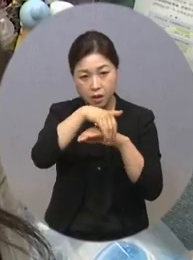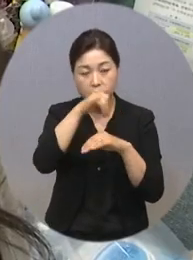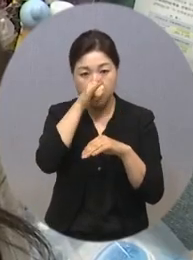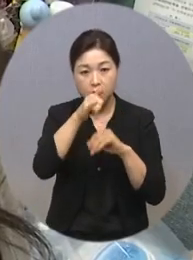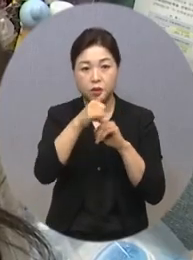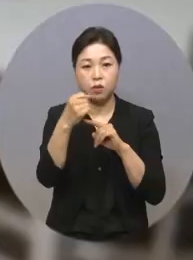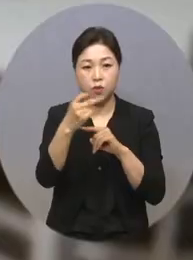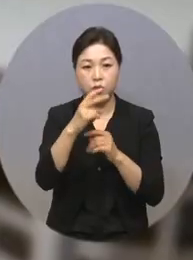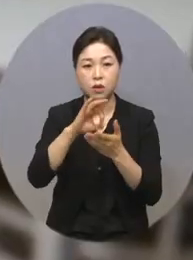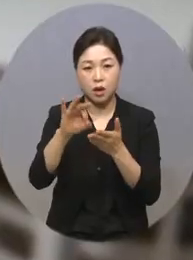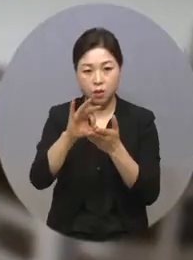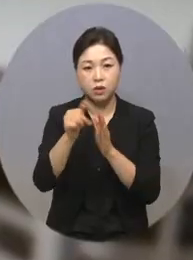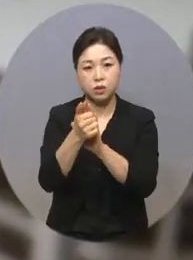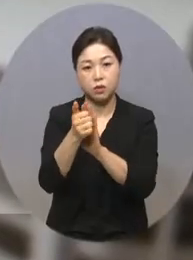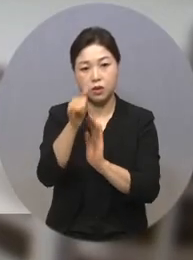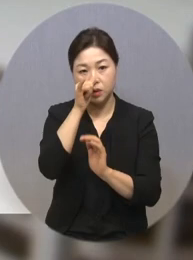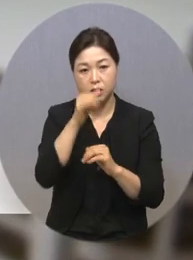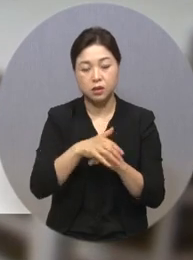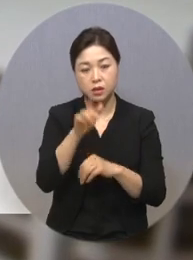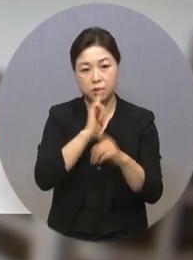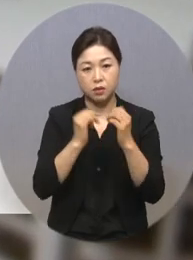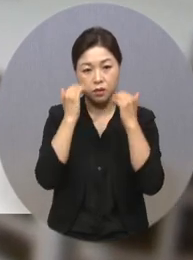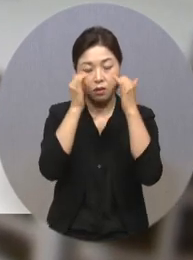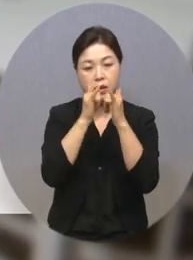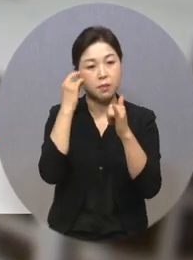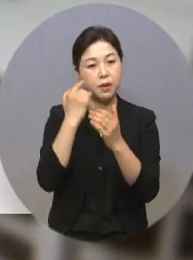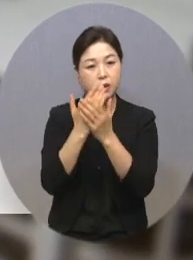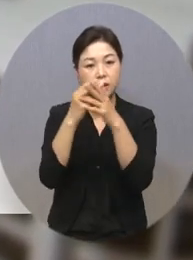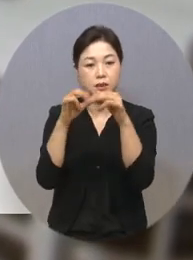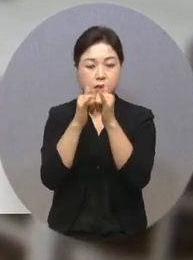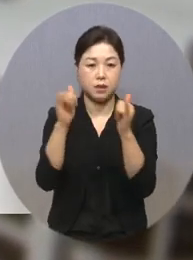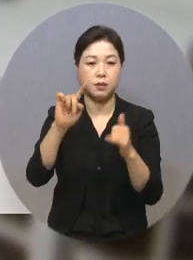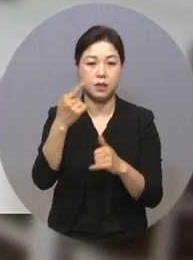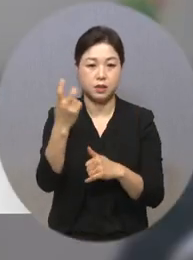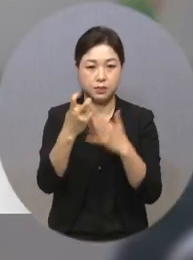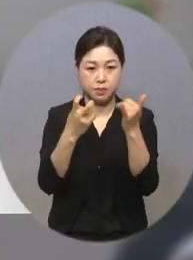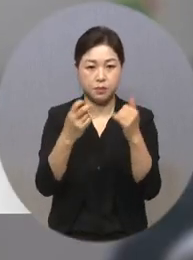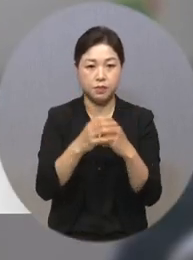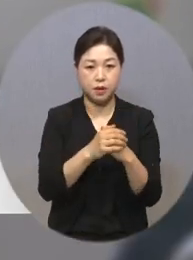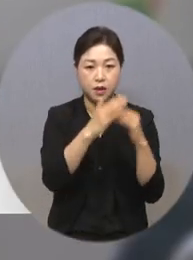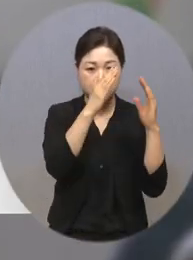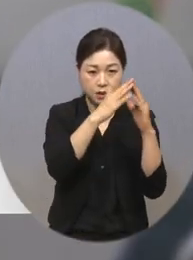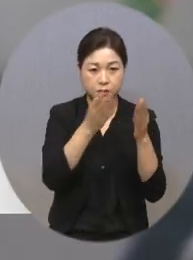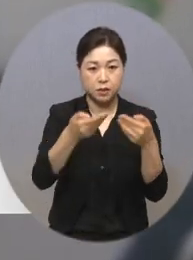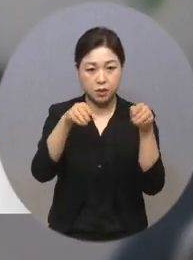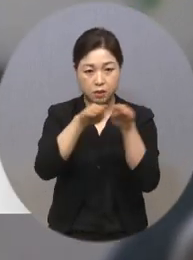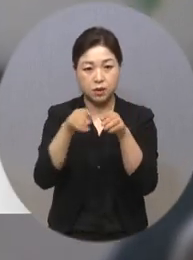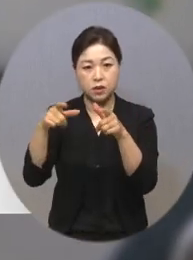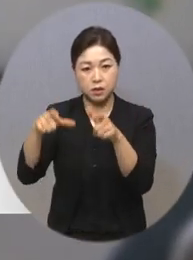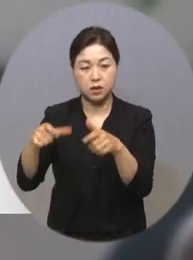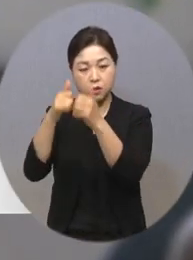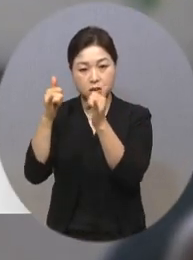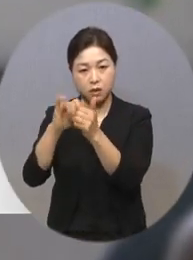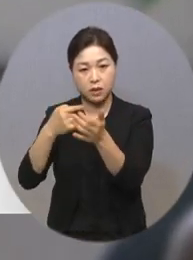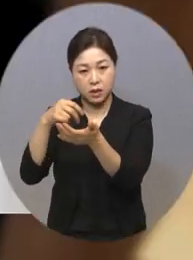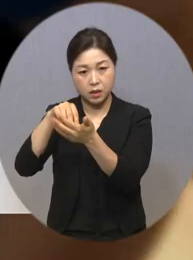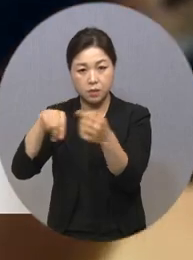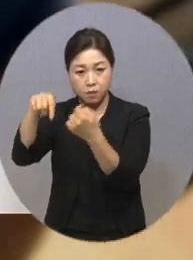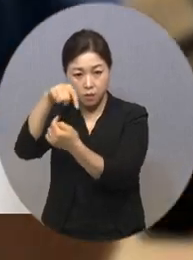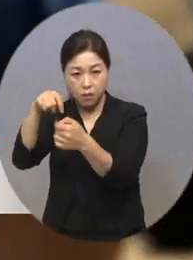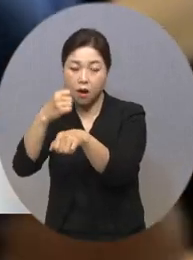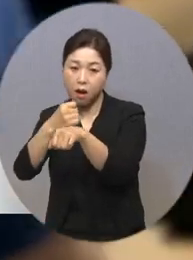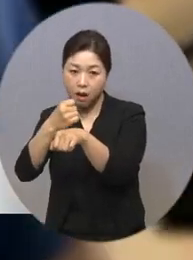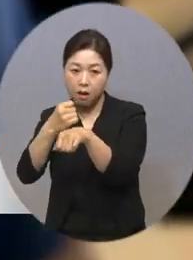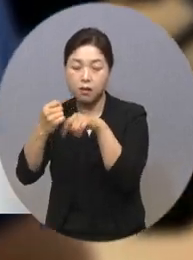지원합니다. 신청 대상은 성인 발달장애인 120명으로 재가형, 시설형, 지역사회 자립형으로 나눠